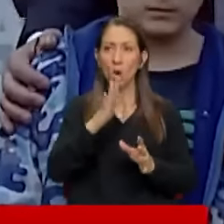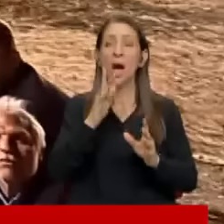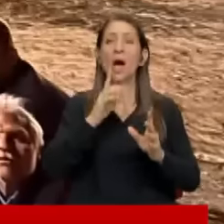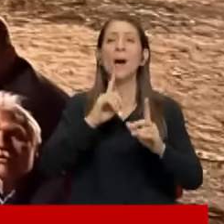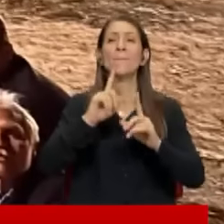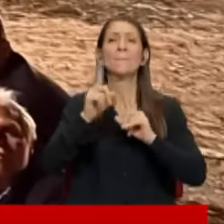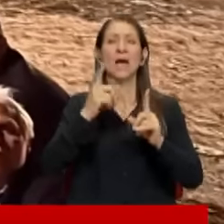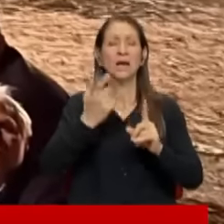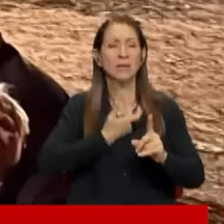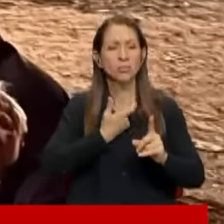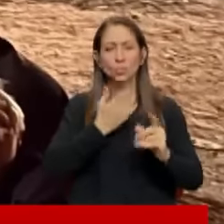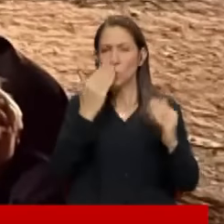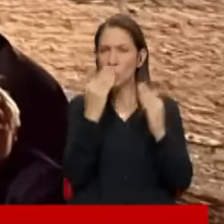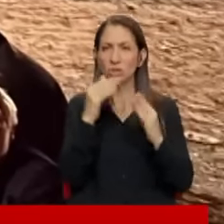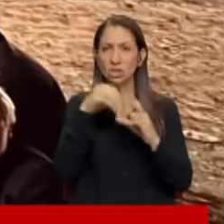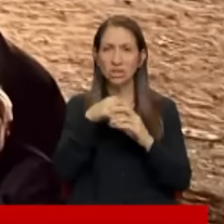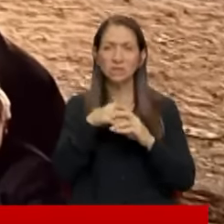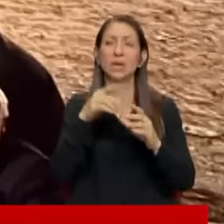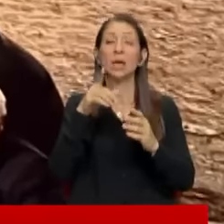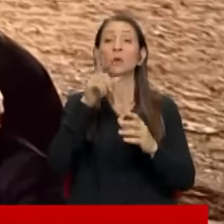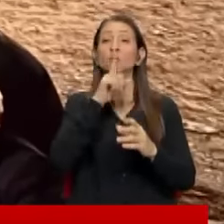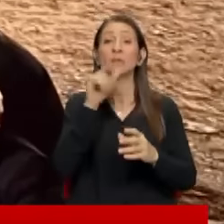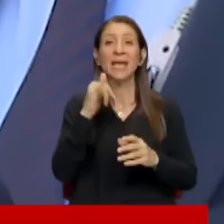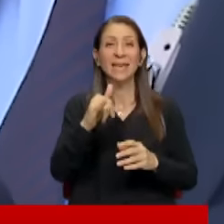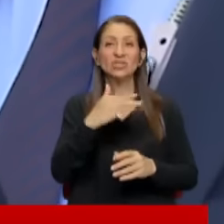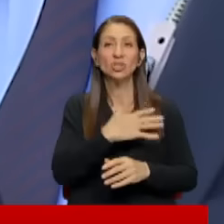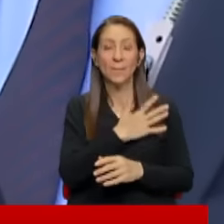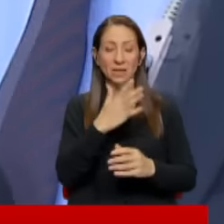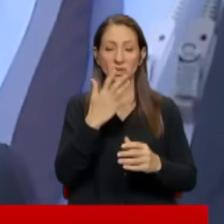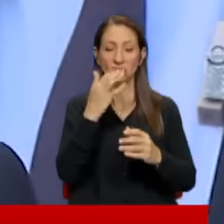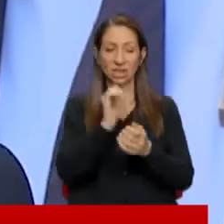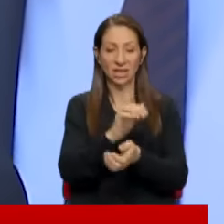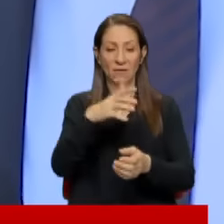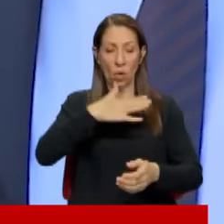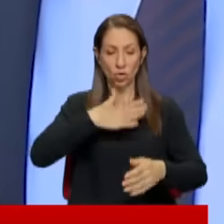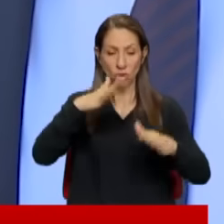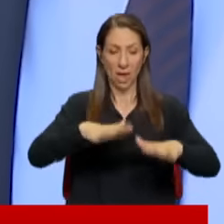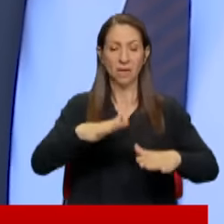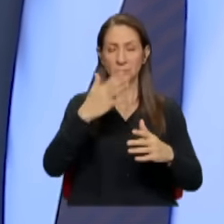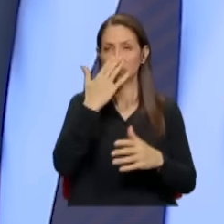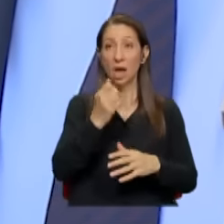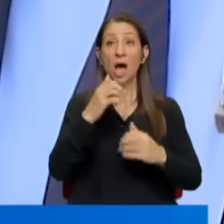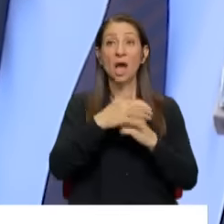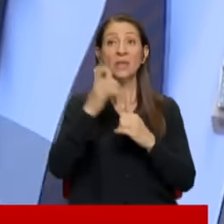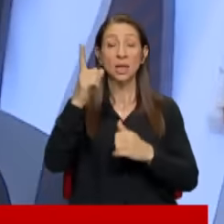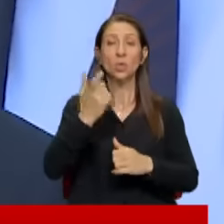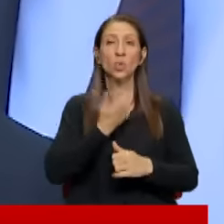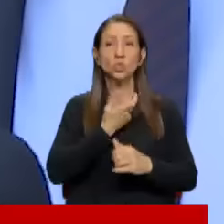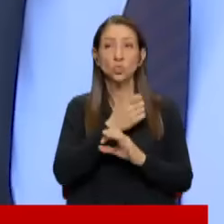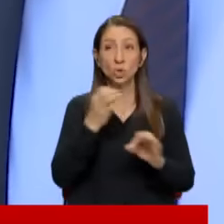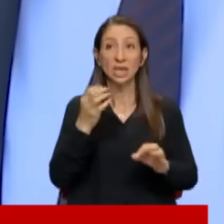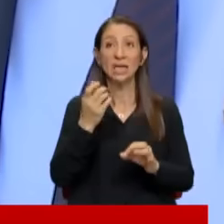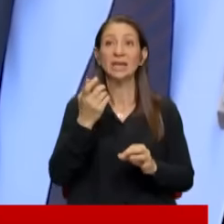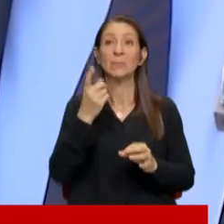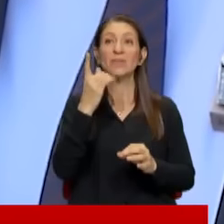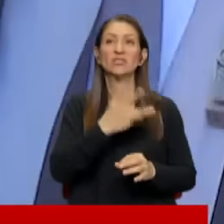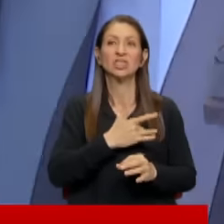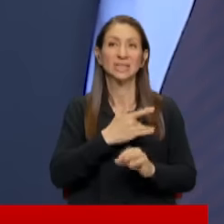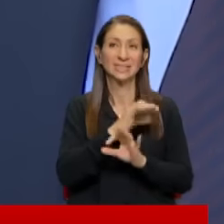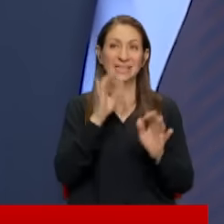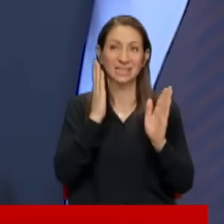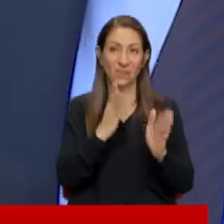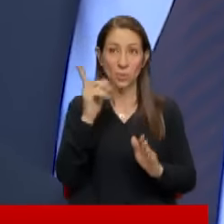savaşacaklarını paylaştı. Yüze yakın CHP'li cezaevi önünde nöbetteydi. Antalya'da büyük bir hukuksuzluk, büyük bir kanunsuzluk, büyük bir vicdansızlık